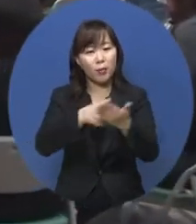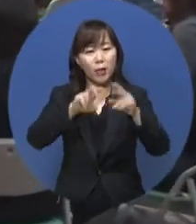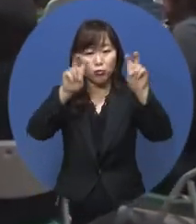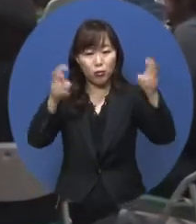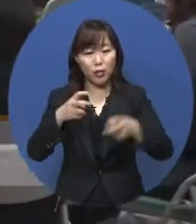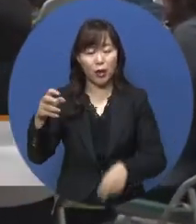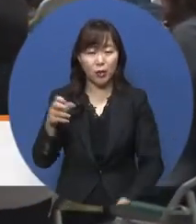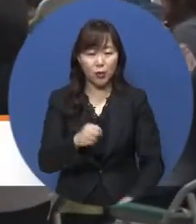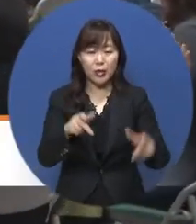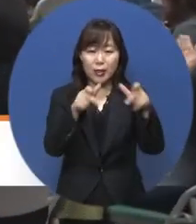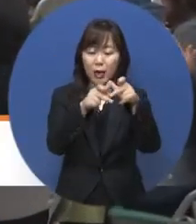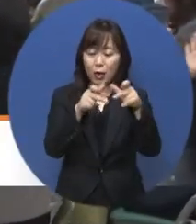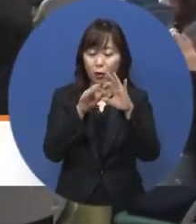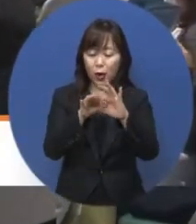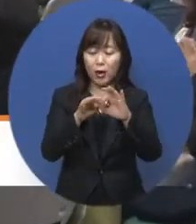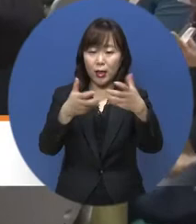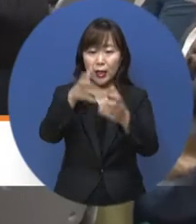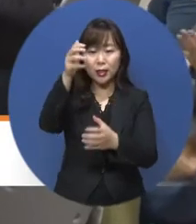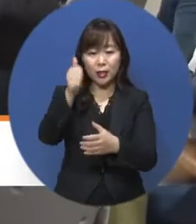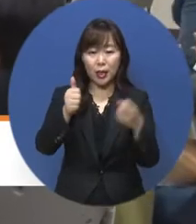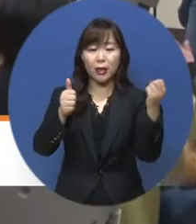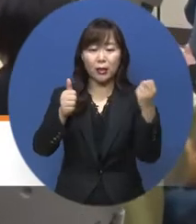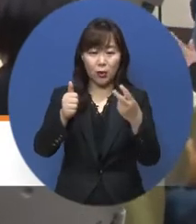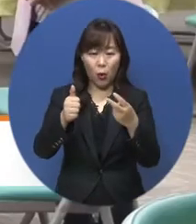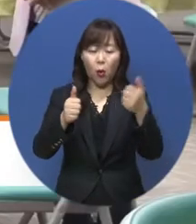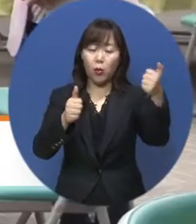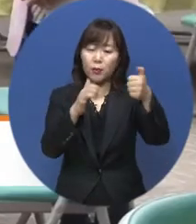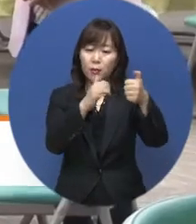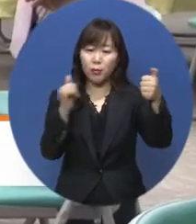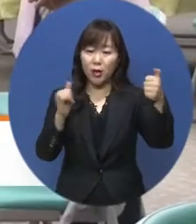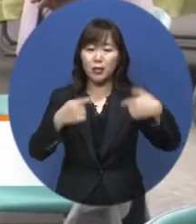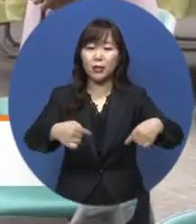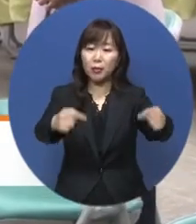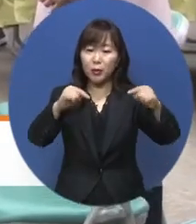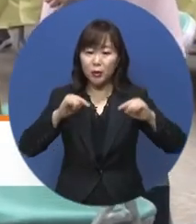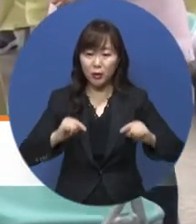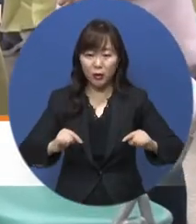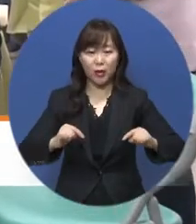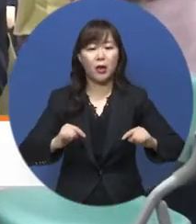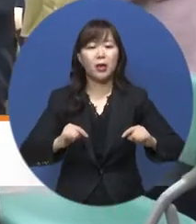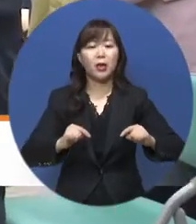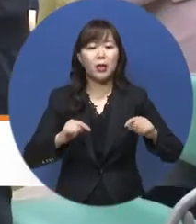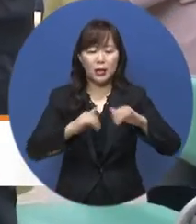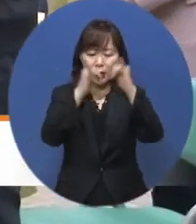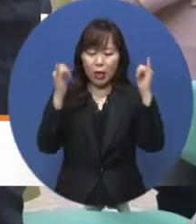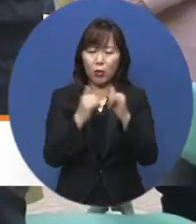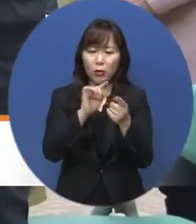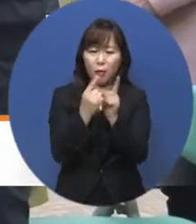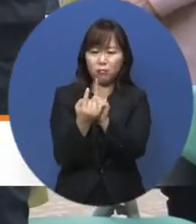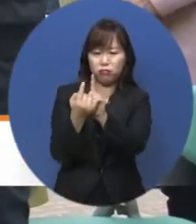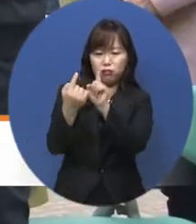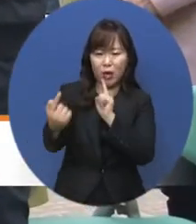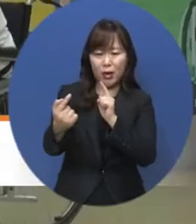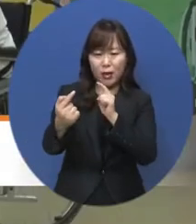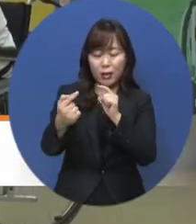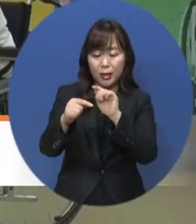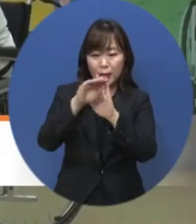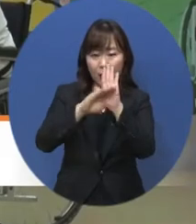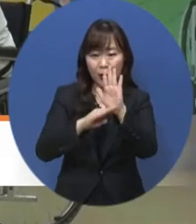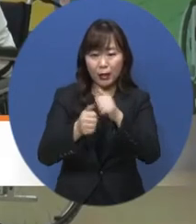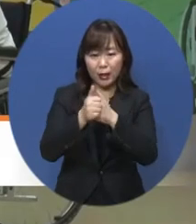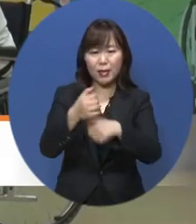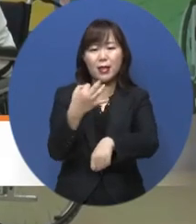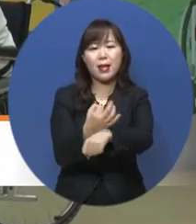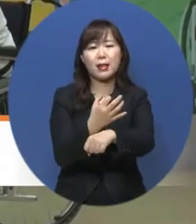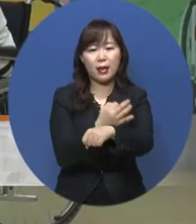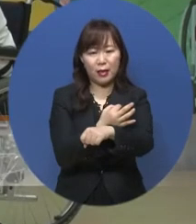슬로건으로 장애인 관련 단체장 등 50여 명이 참석한 가운데 사회적 거리두기 단계에 맞춰